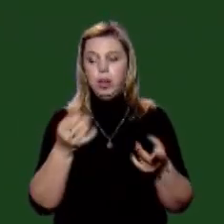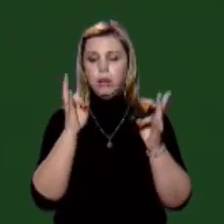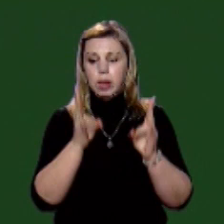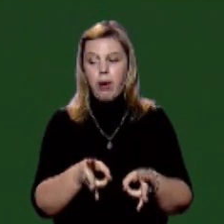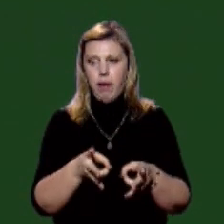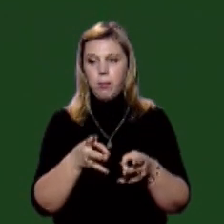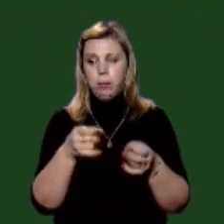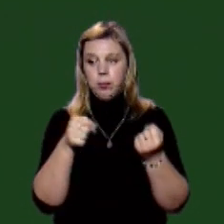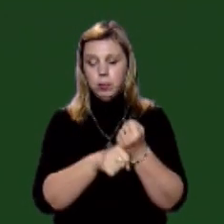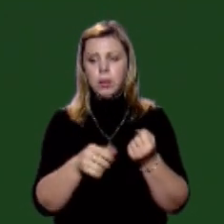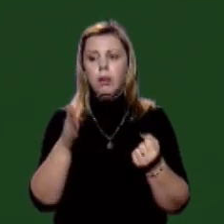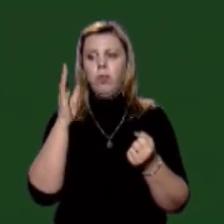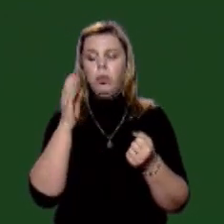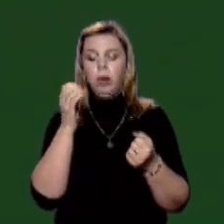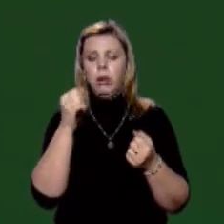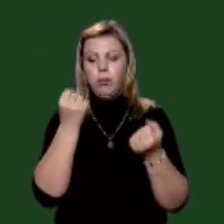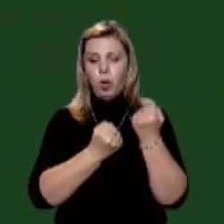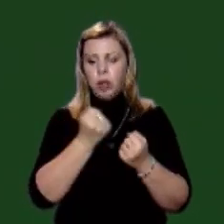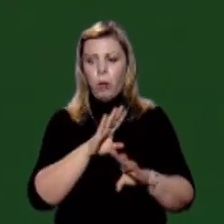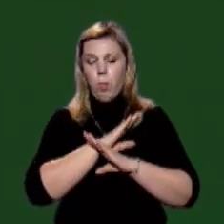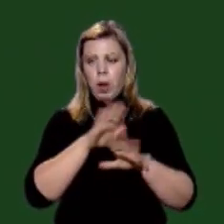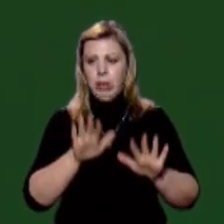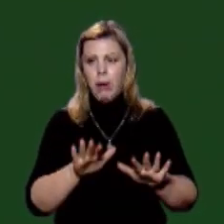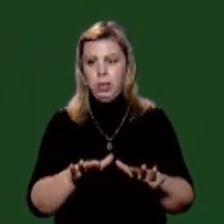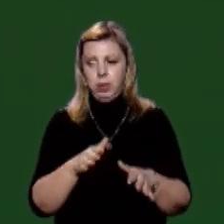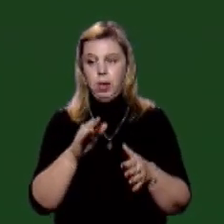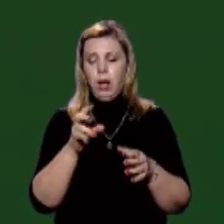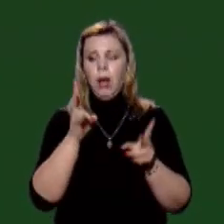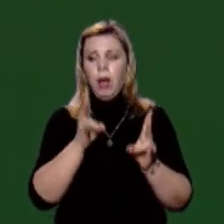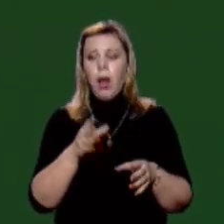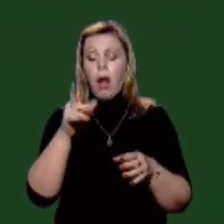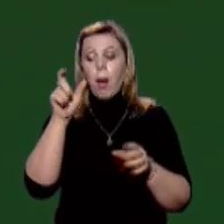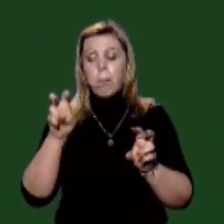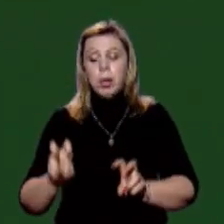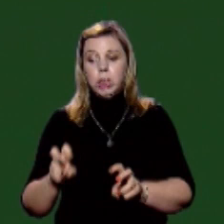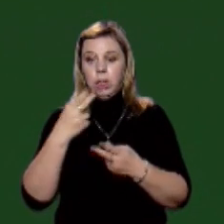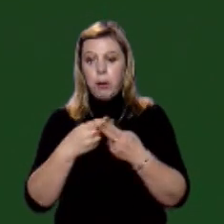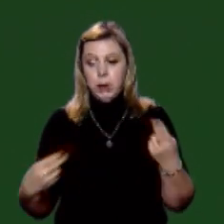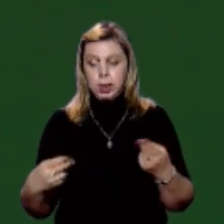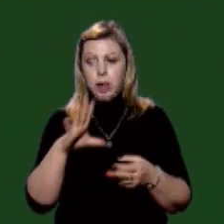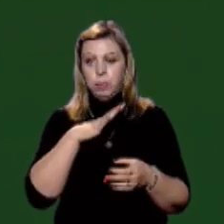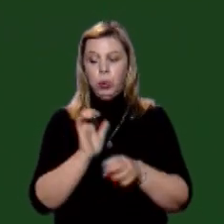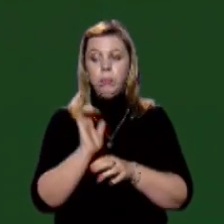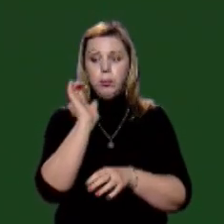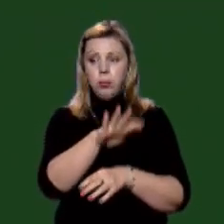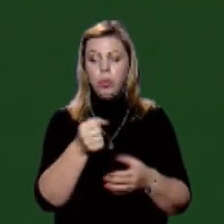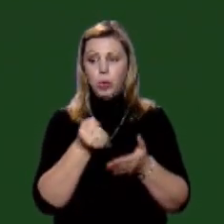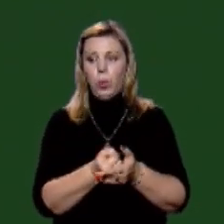отриманих травм водій автомобіля помер на місці пригоди. Пасажир іномарки був доставлений